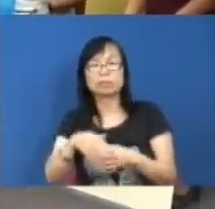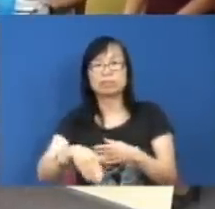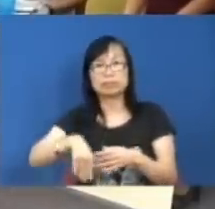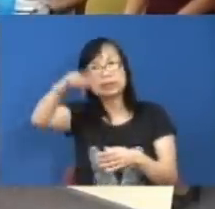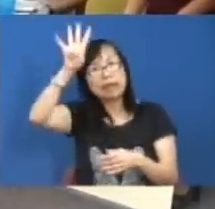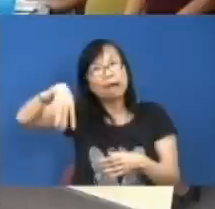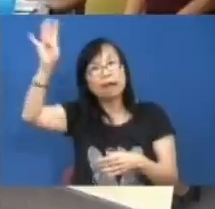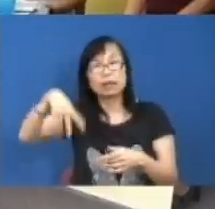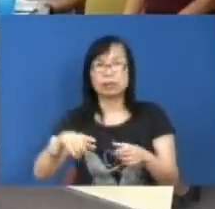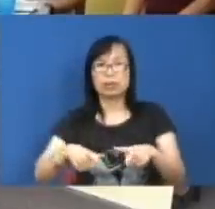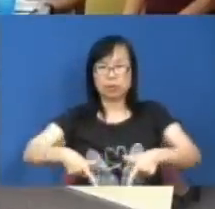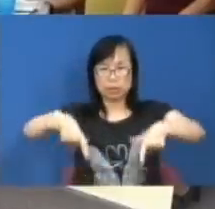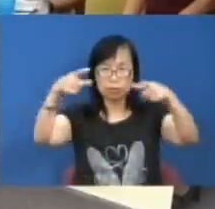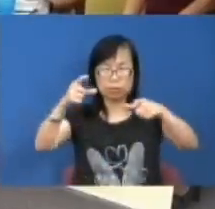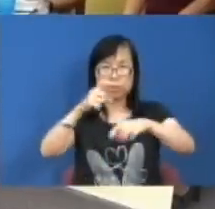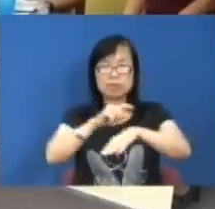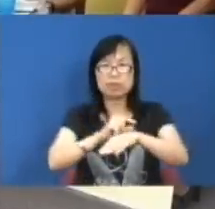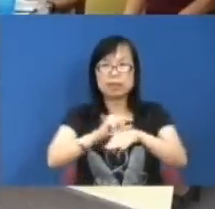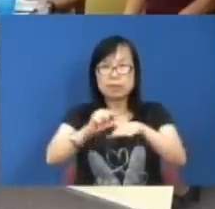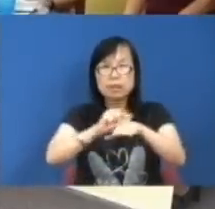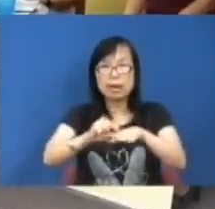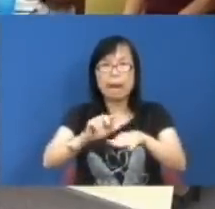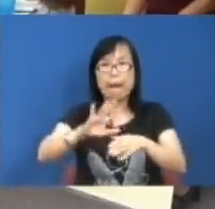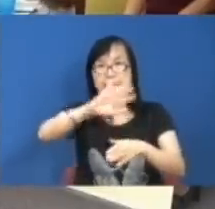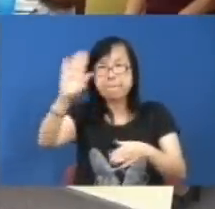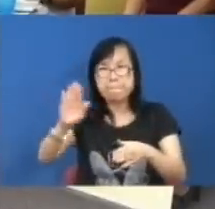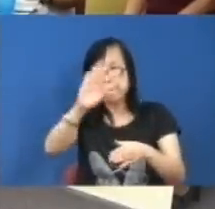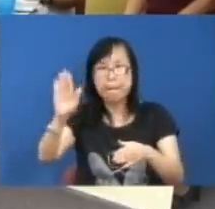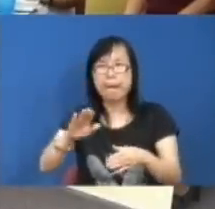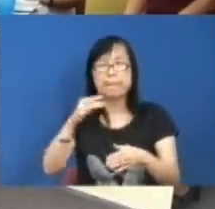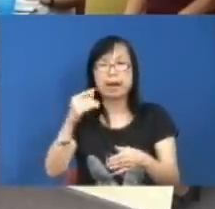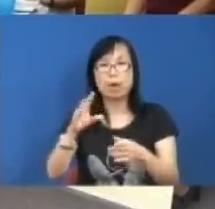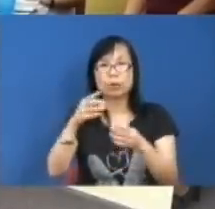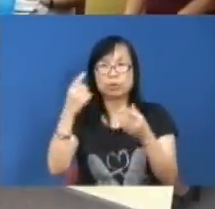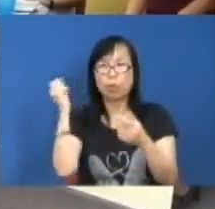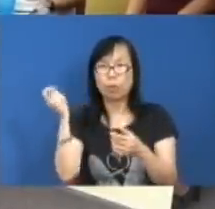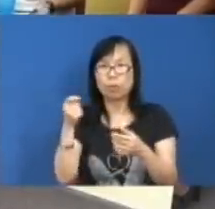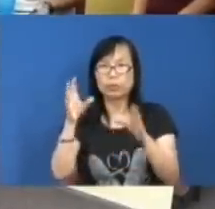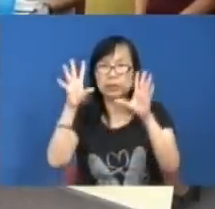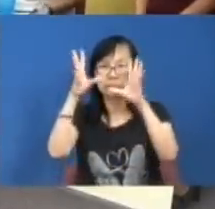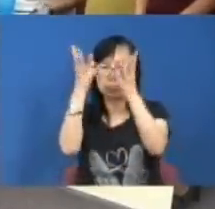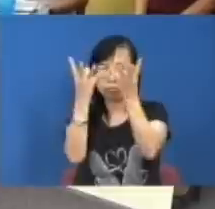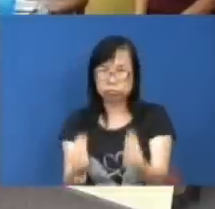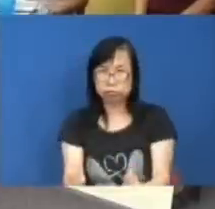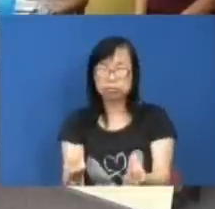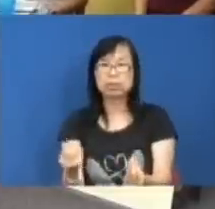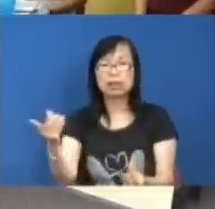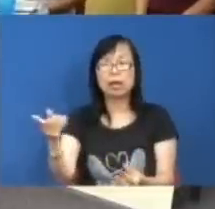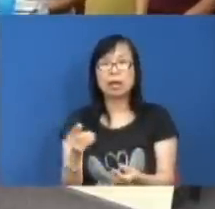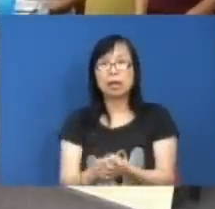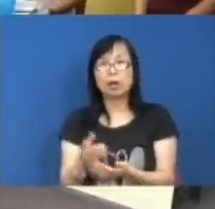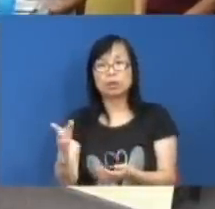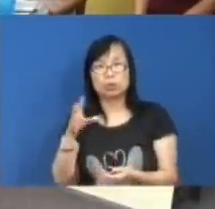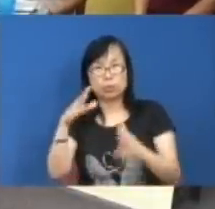樹脂成分不重，所以可能他會不抹得，或者抹抹下他會比較溶解，不是會洩，所以如果業